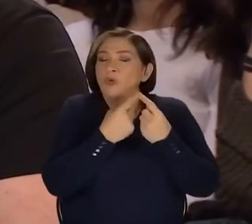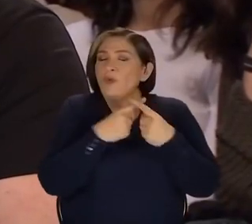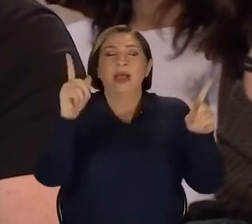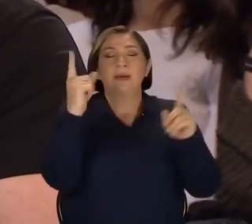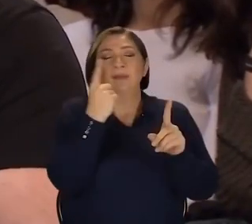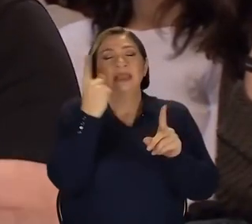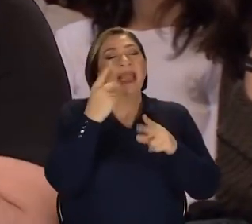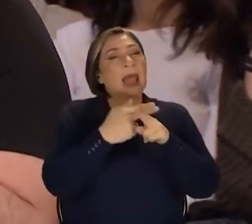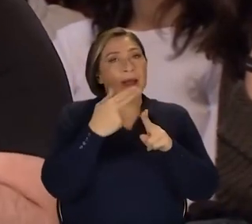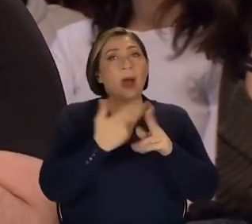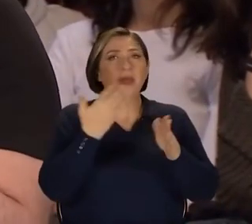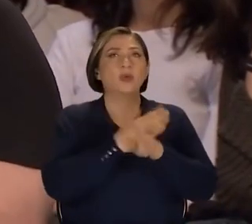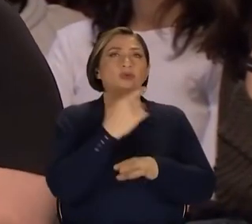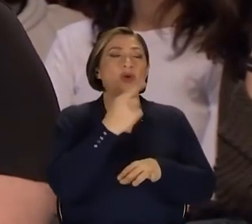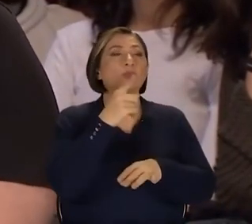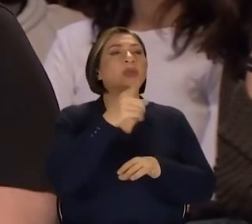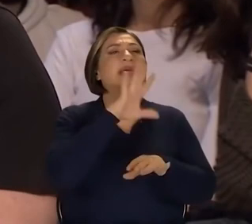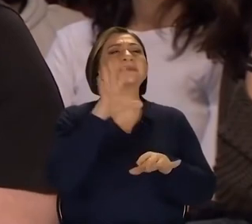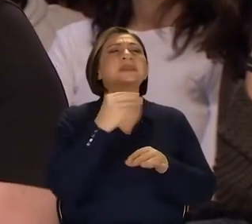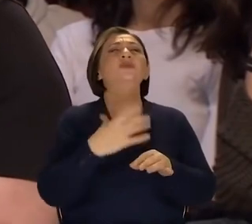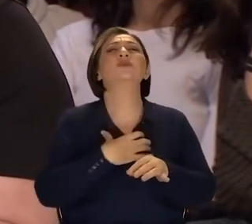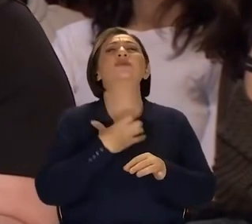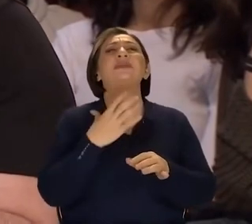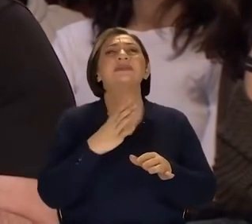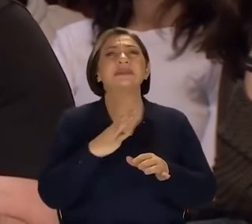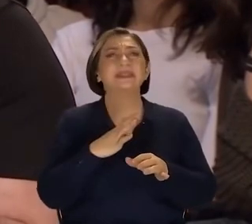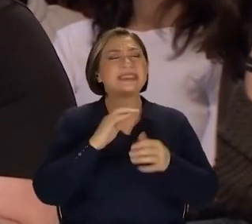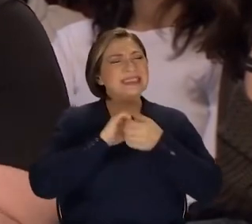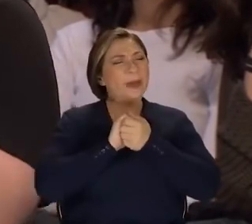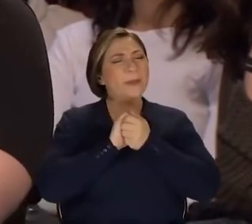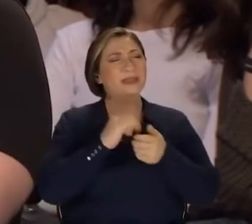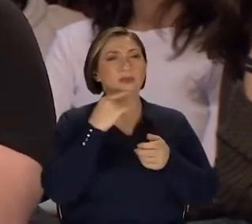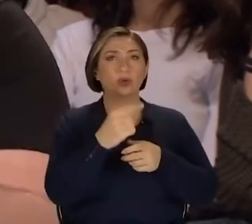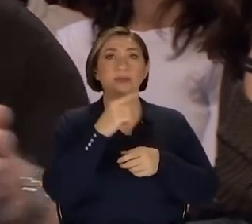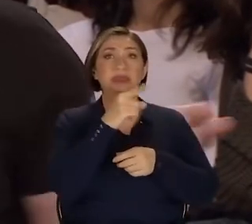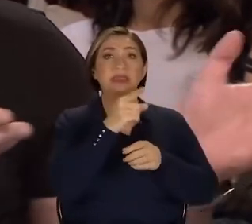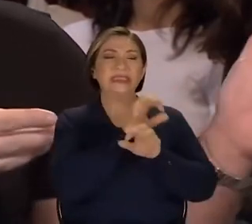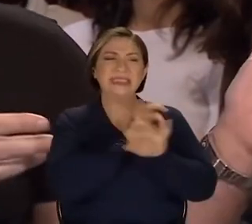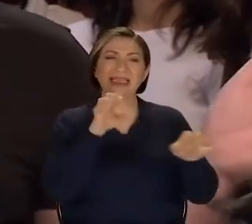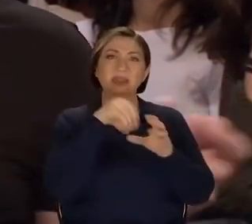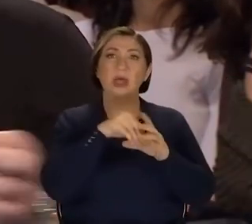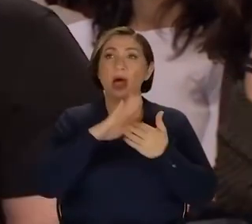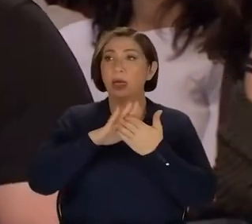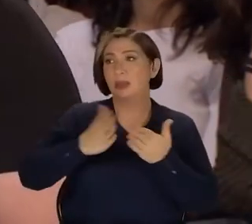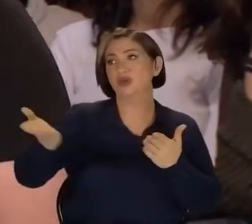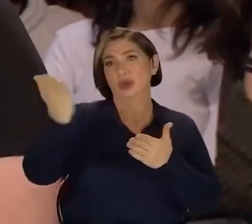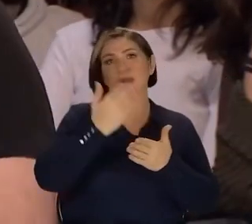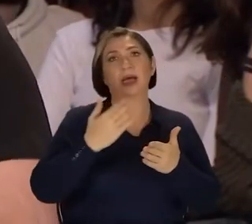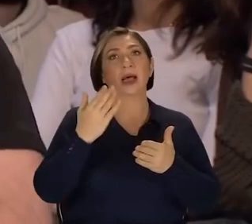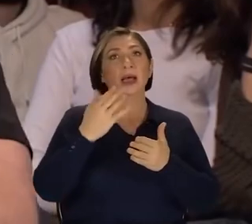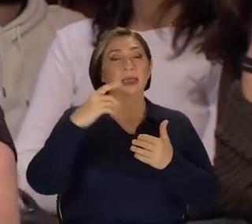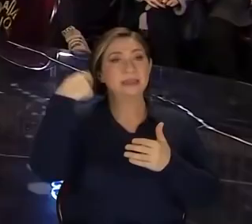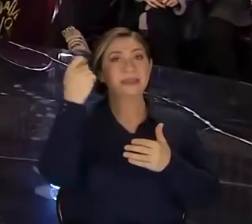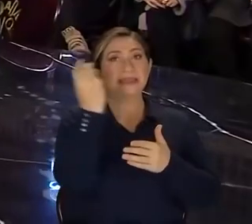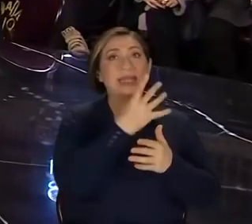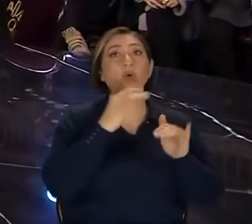şeyler. Ama doğruyu söyleyeyim, buna kimse alınmaz. Samimiyetle söylüyorum. Yani senin çok net bildiğin bir şey. Arkadaşlar da burada